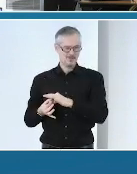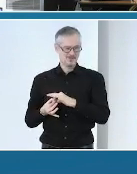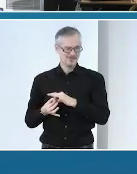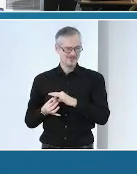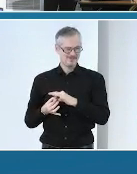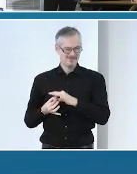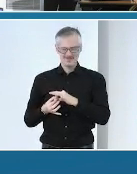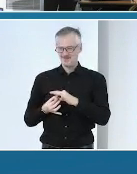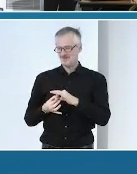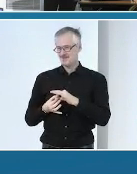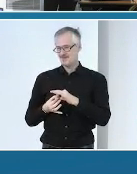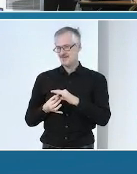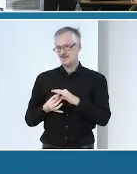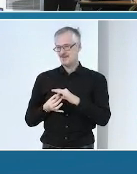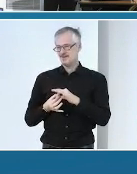des différentes